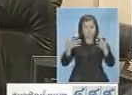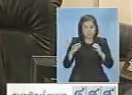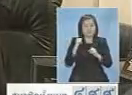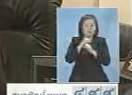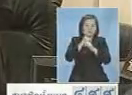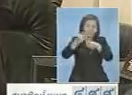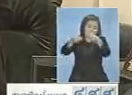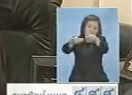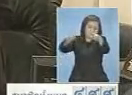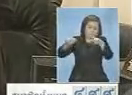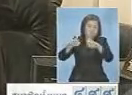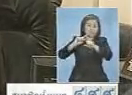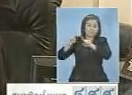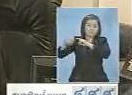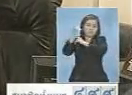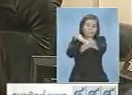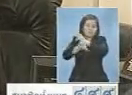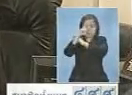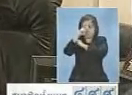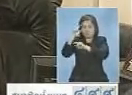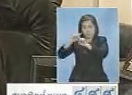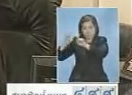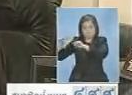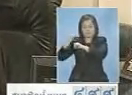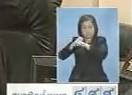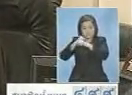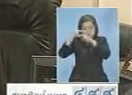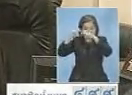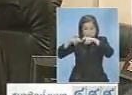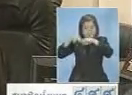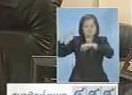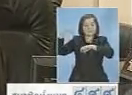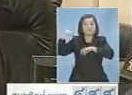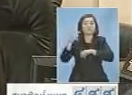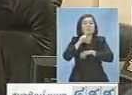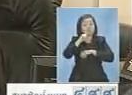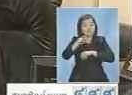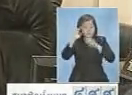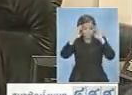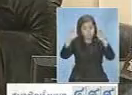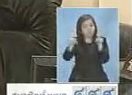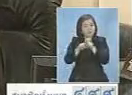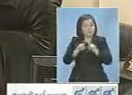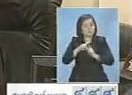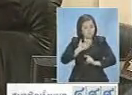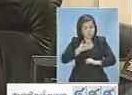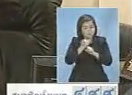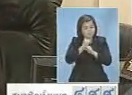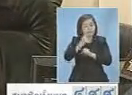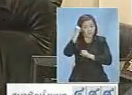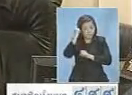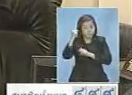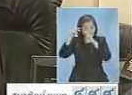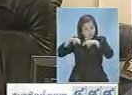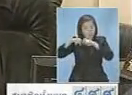ารพับลิชในต่างประเทศค่อนข้างที่จะเยอะทีเดียวผมถามว่าท่านเคยทำวิจัยอย่างผมหรือไม่ท่านเข้าใจงานวิจั